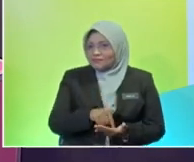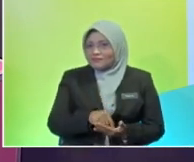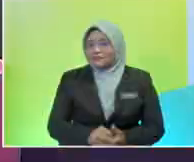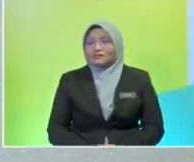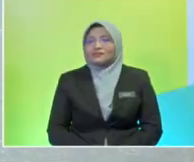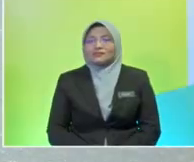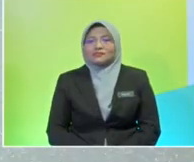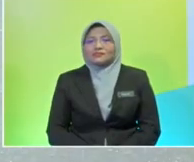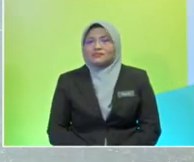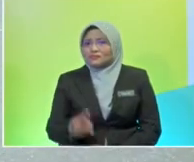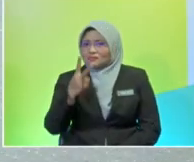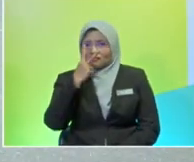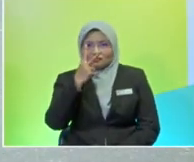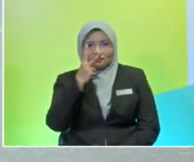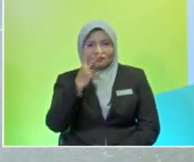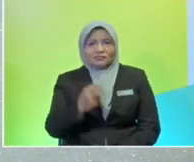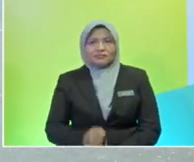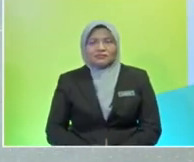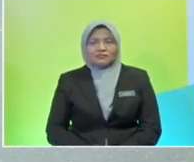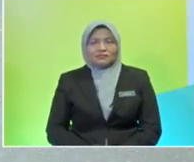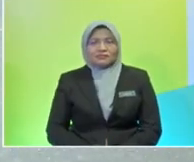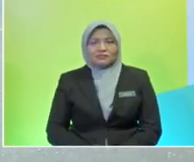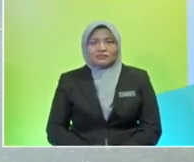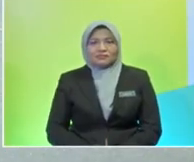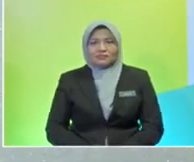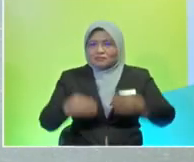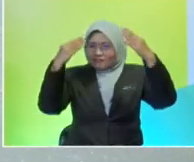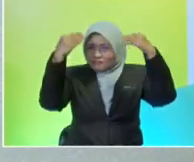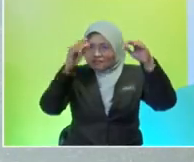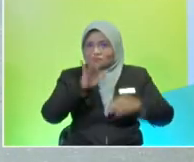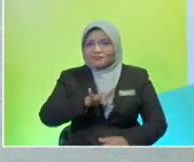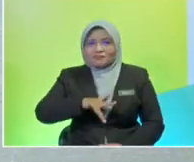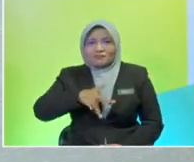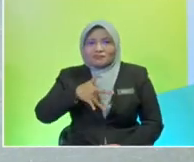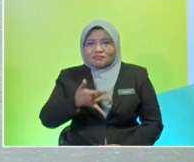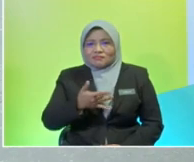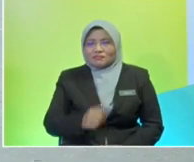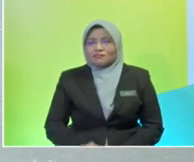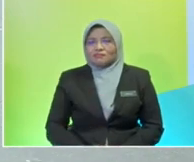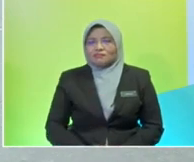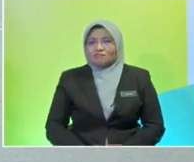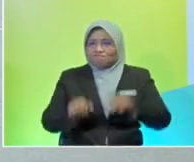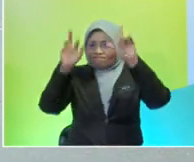kita lihat kan hujan pun juga